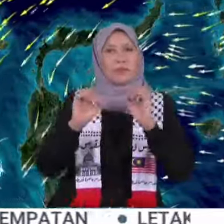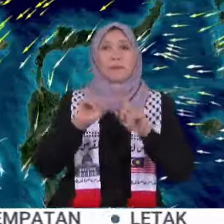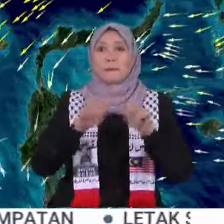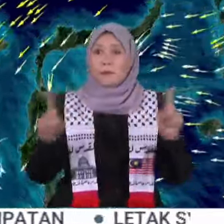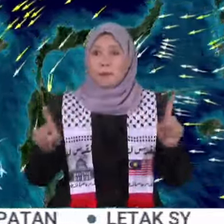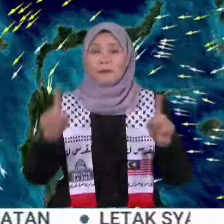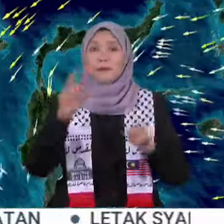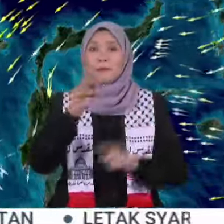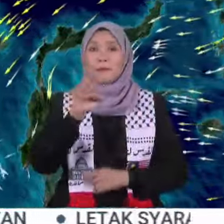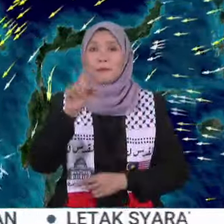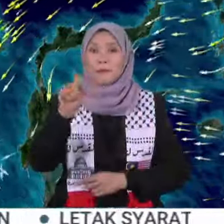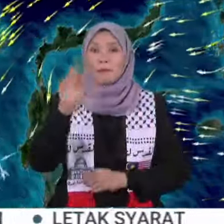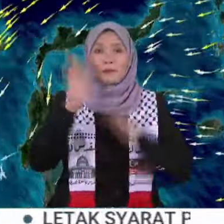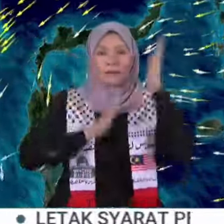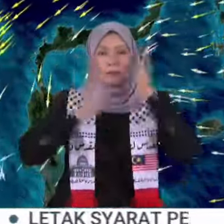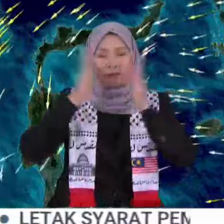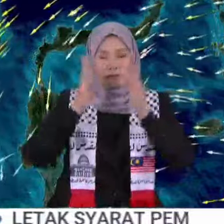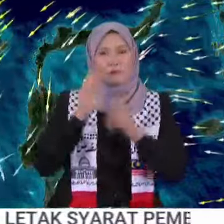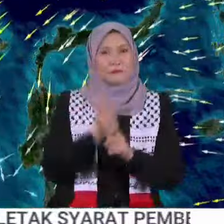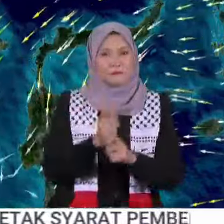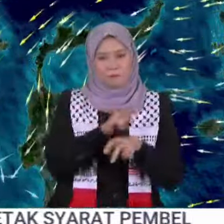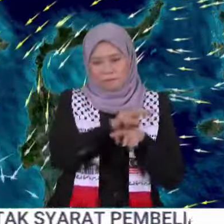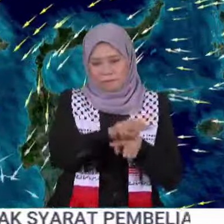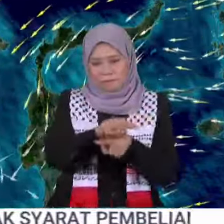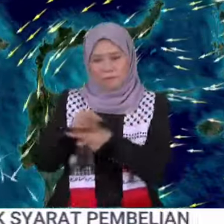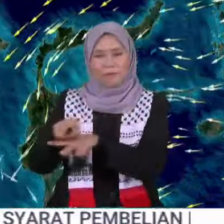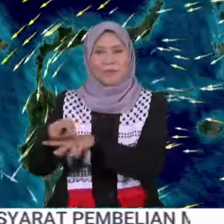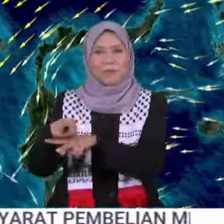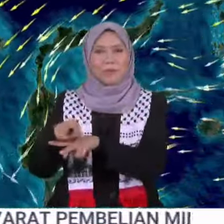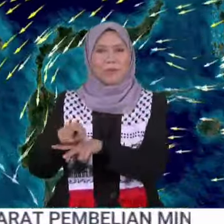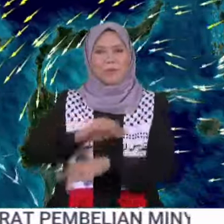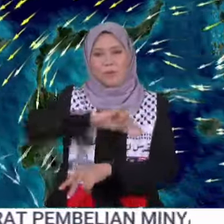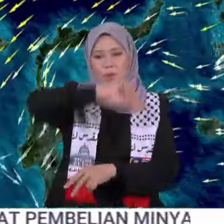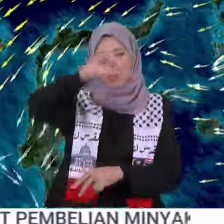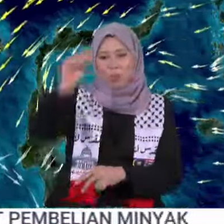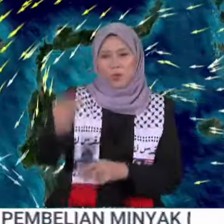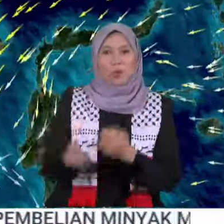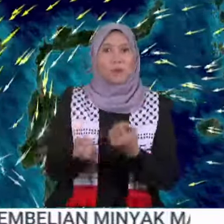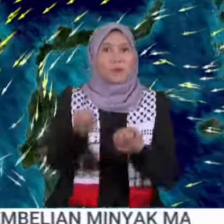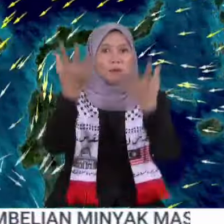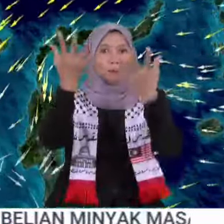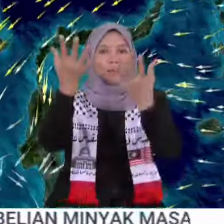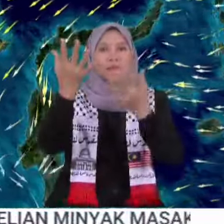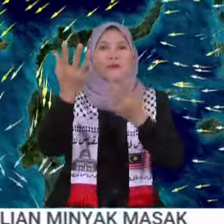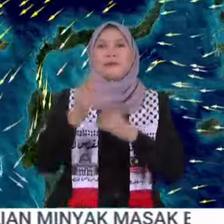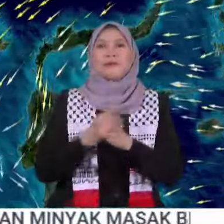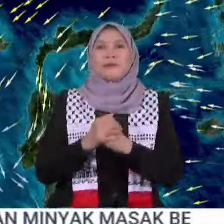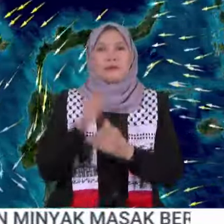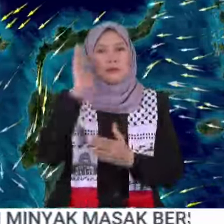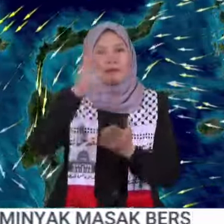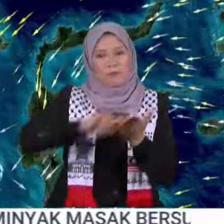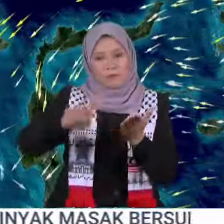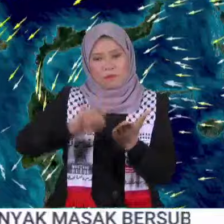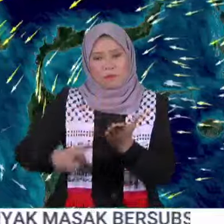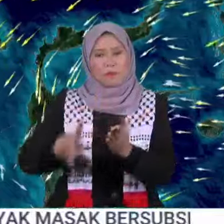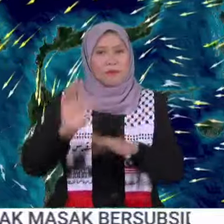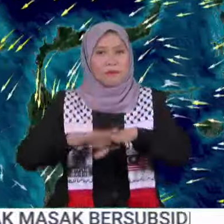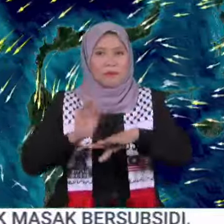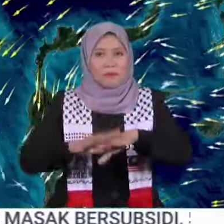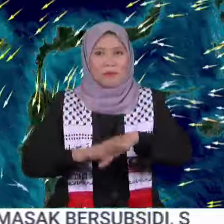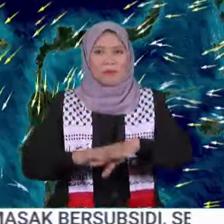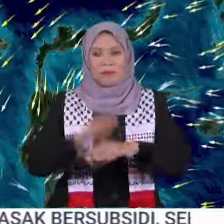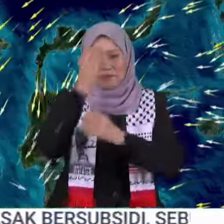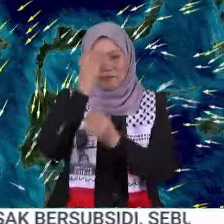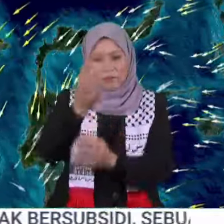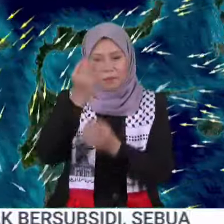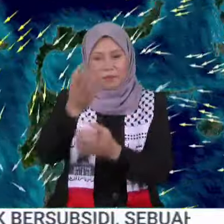Met Malaysia akan tetap memantau keadaan letusan gunung berapi tersebut dan pihak kami akan mengemaskini amaran dan juga